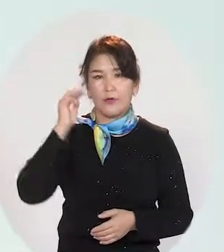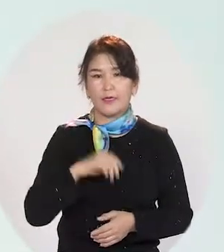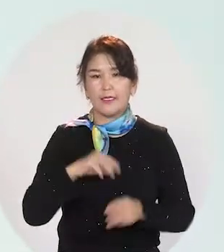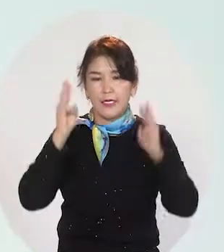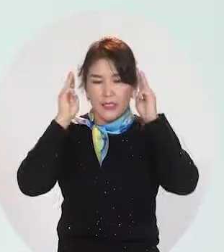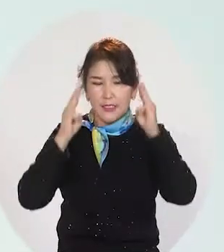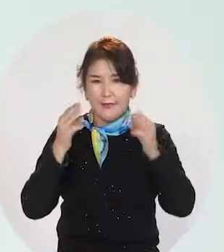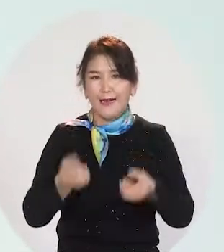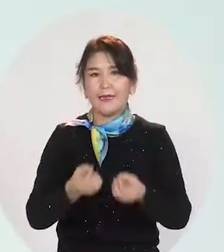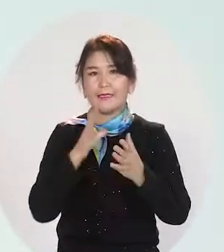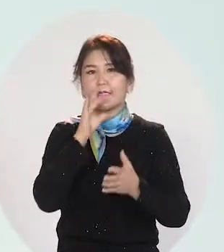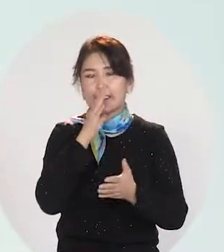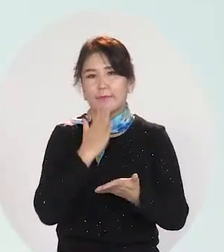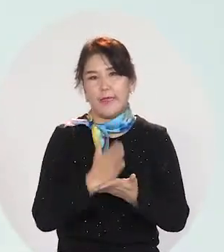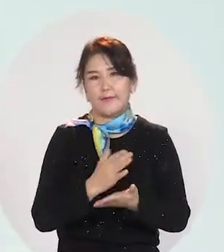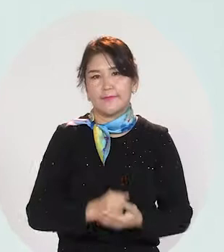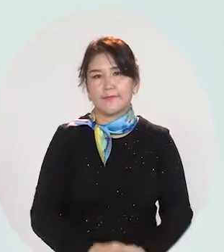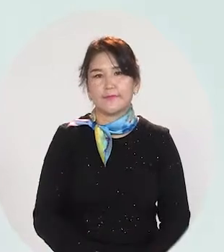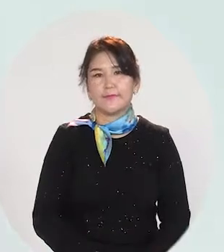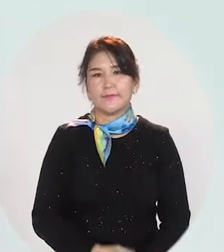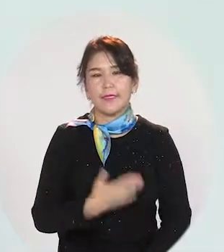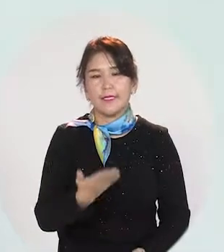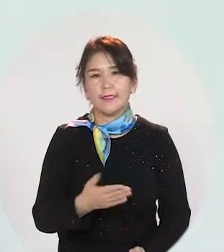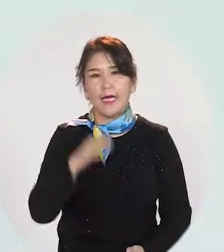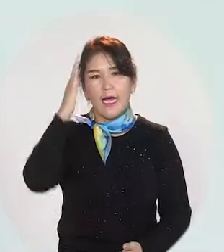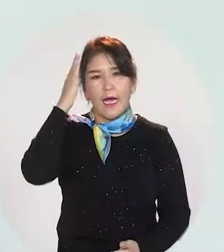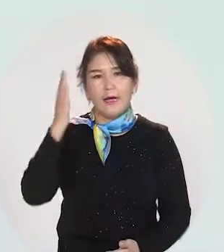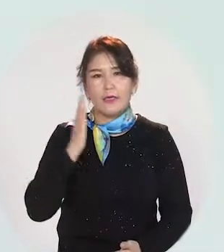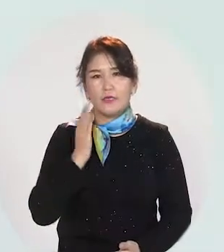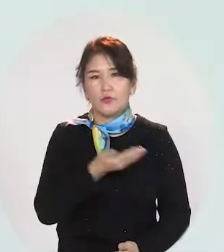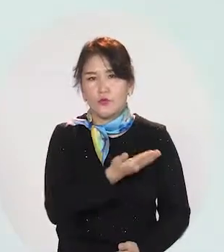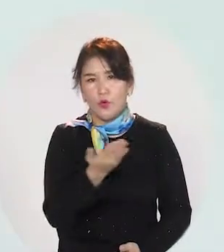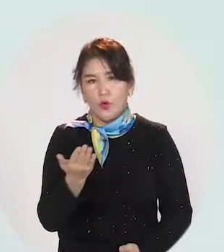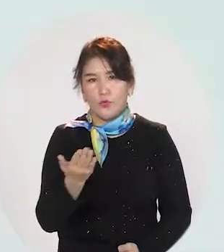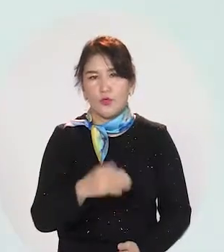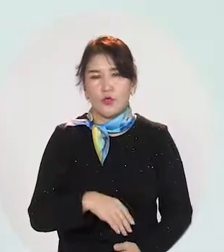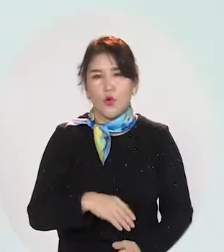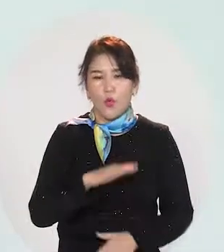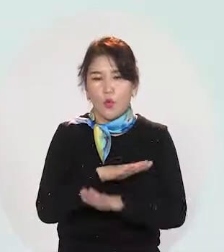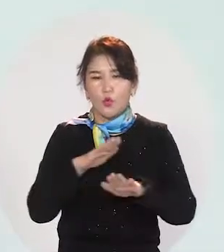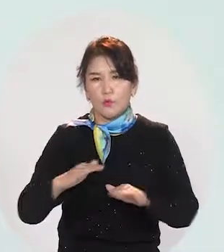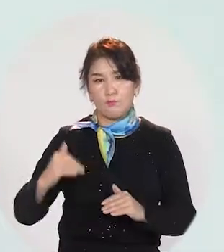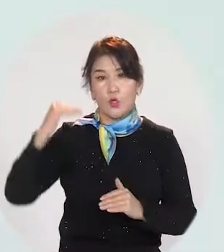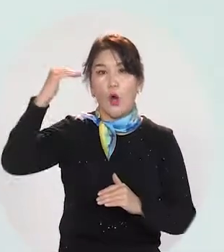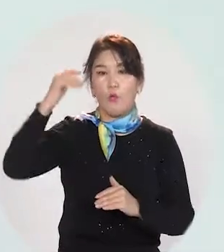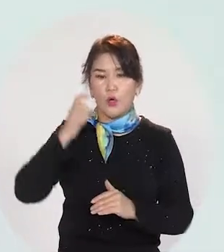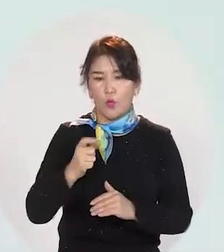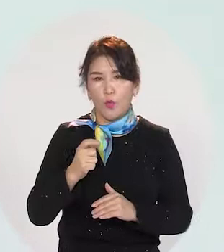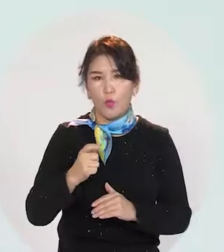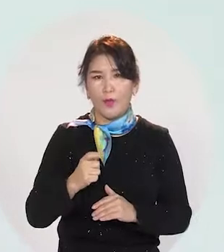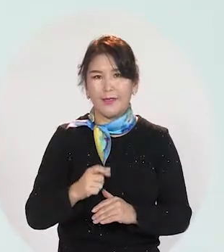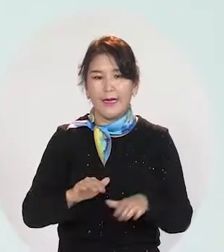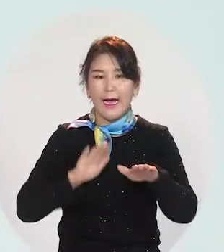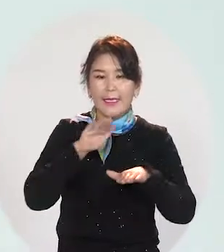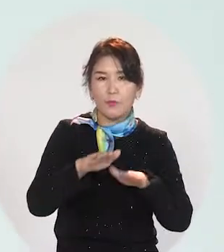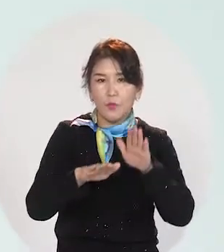бас байдаг. За тэгэхээр эндээс мэдээж хэрэг эцэг эхчүүдийн хувьд хүүхэд маань том хүн болох алхмуудаа хийж байна. Шийдвэр гаргадаг,